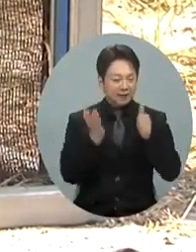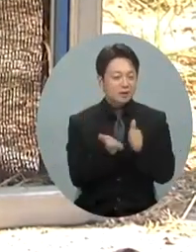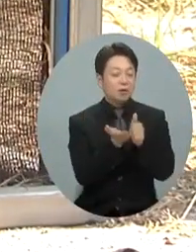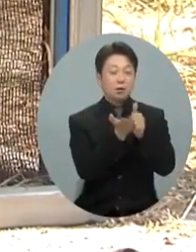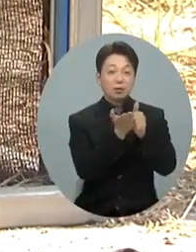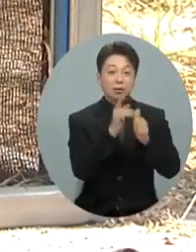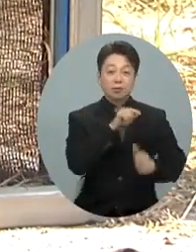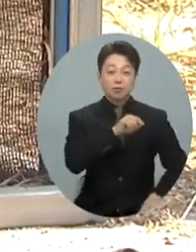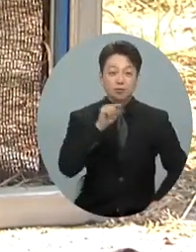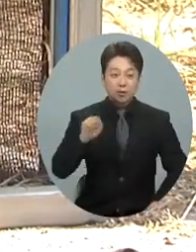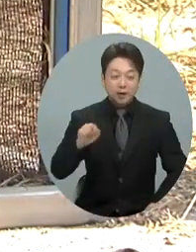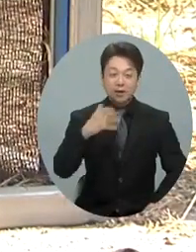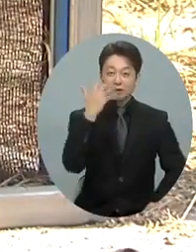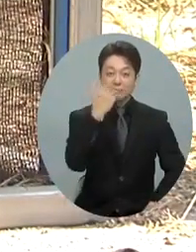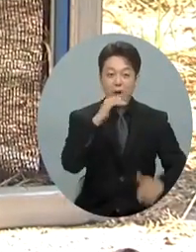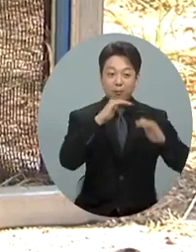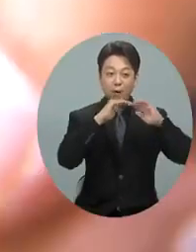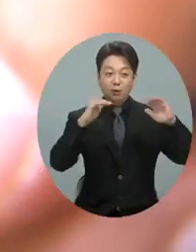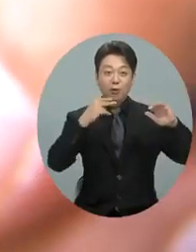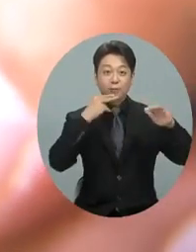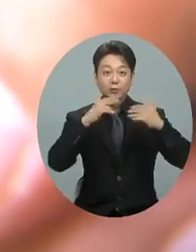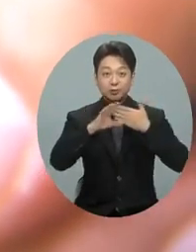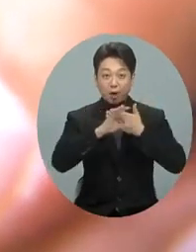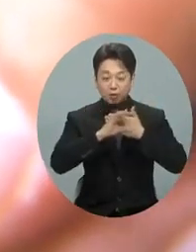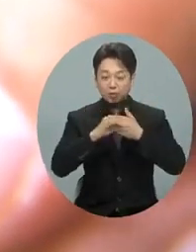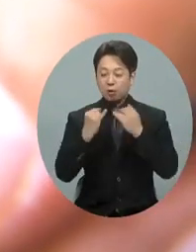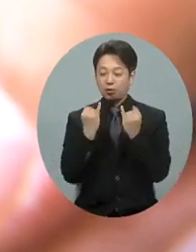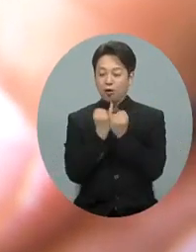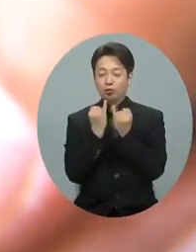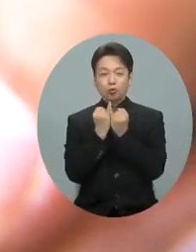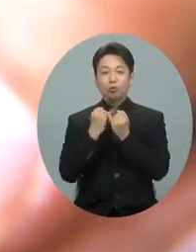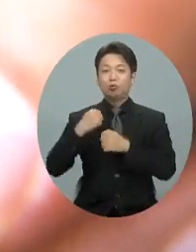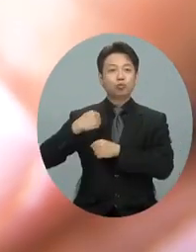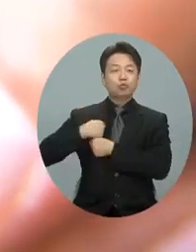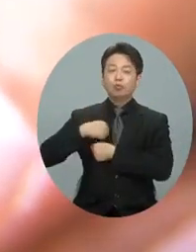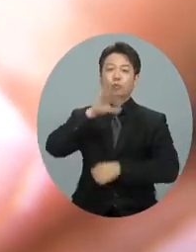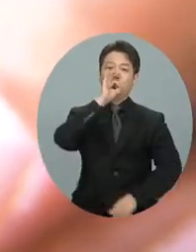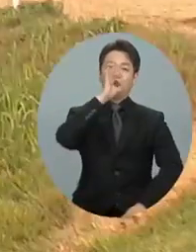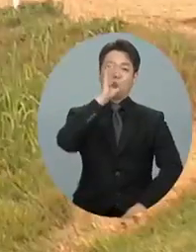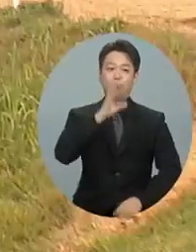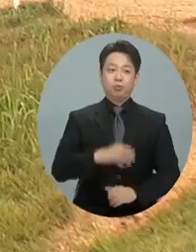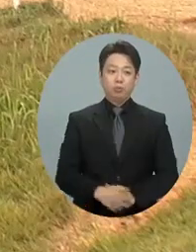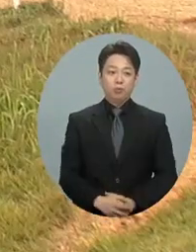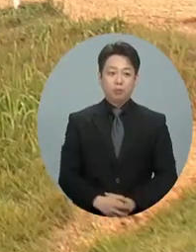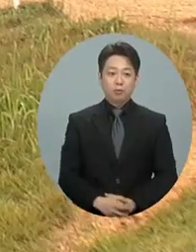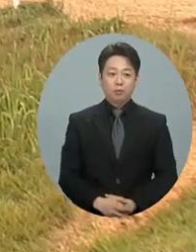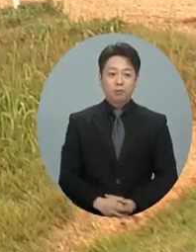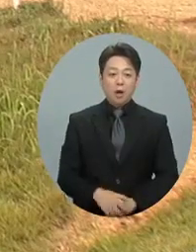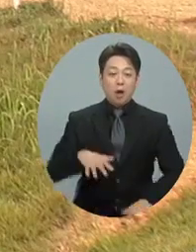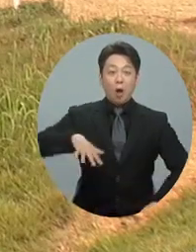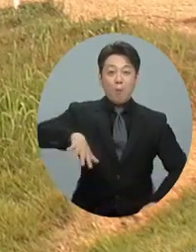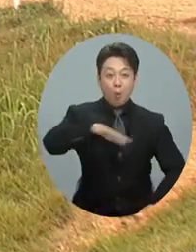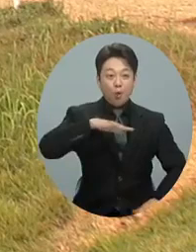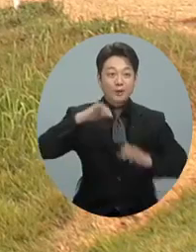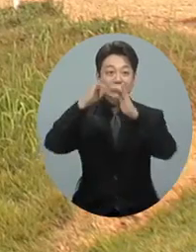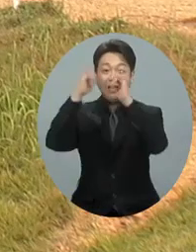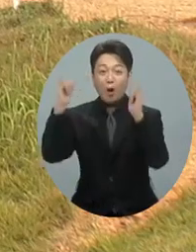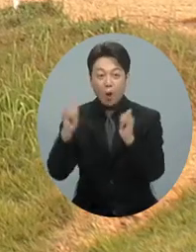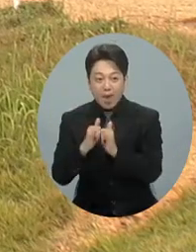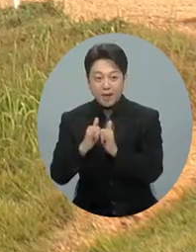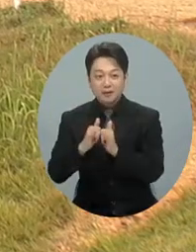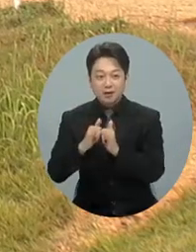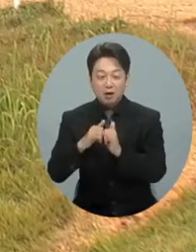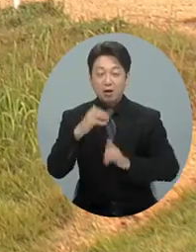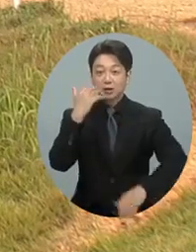수 없다면 여성 진정을 성사할 수 없는 거죠. 근데 하지만 모든 사회적 영역에서 어떤 성평등을 이야기하는